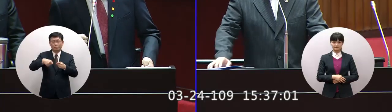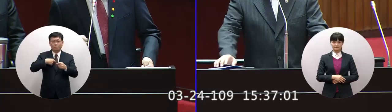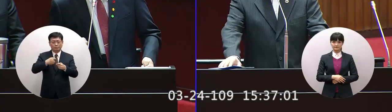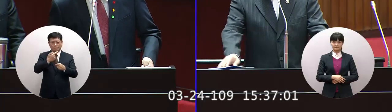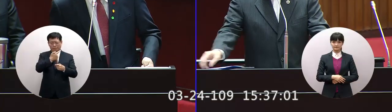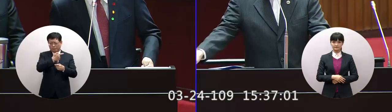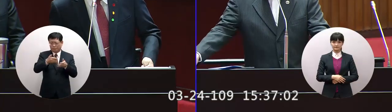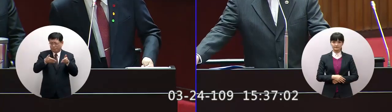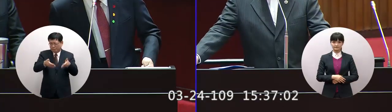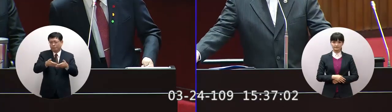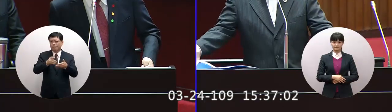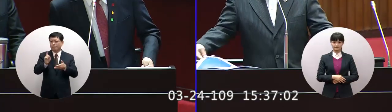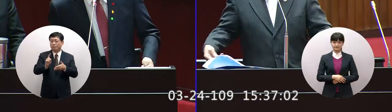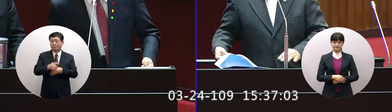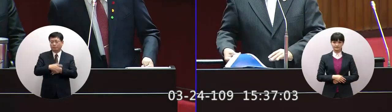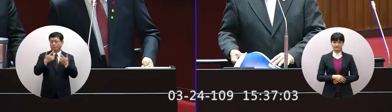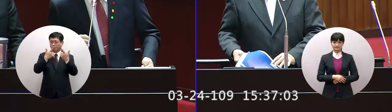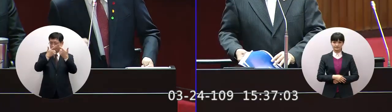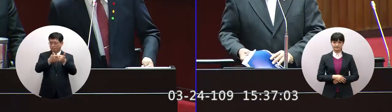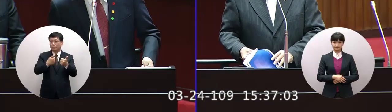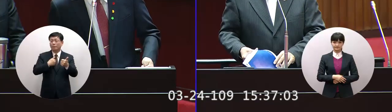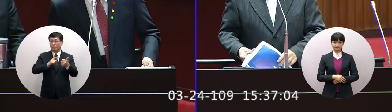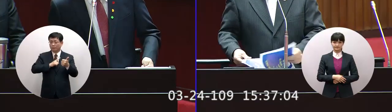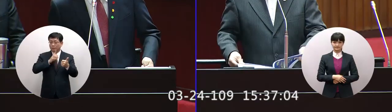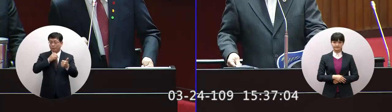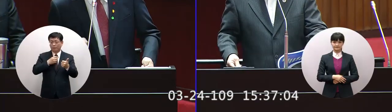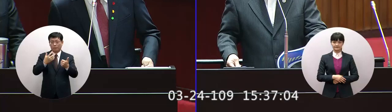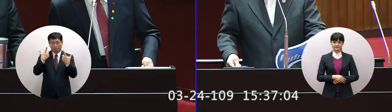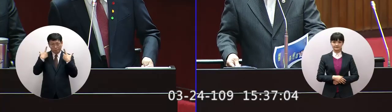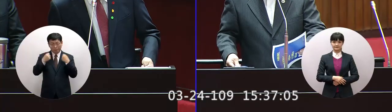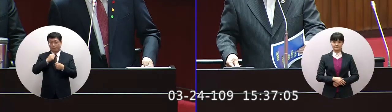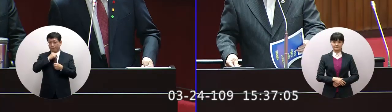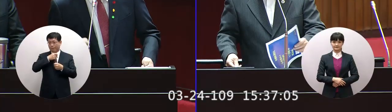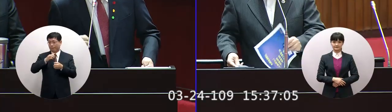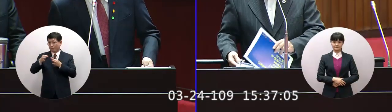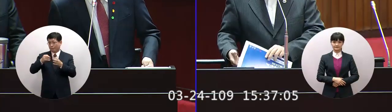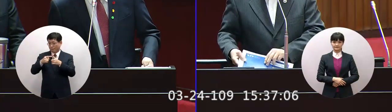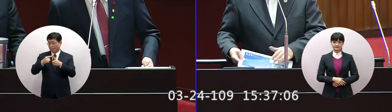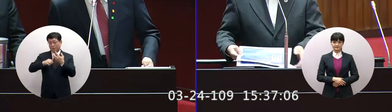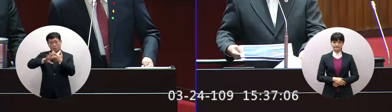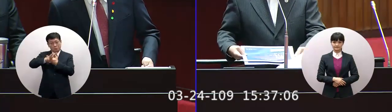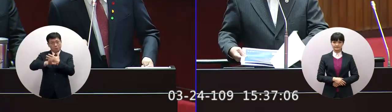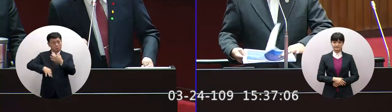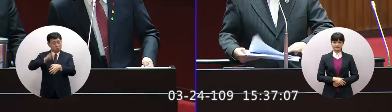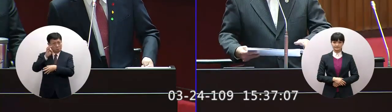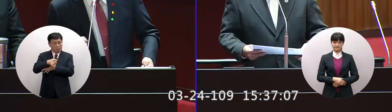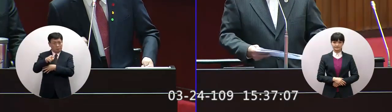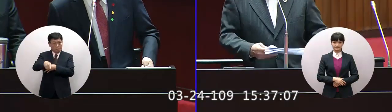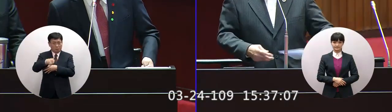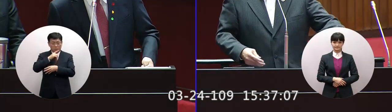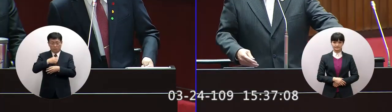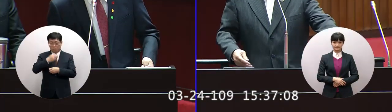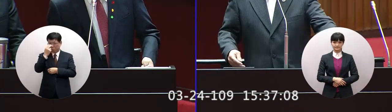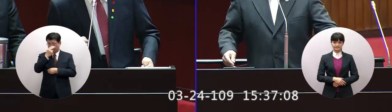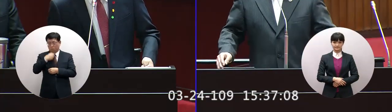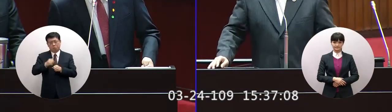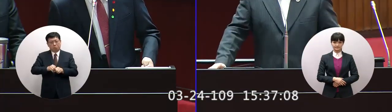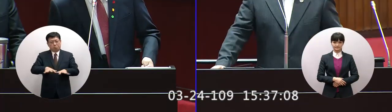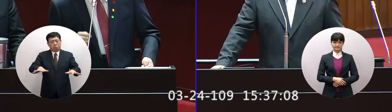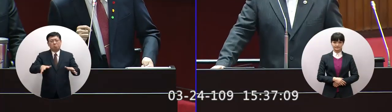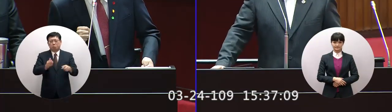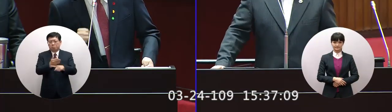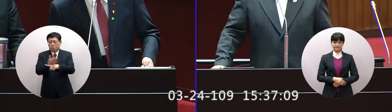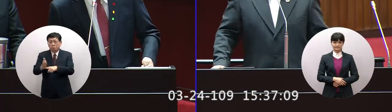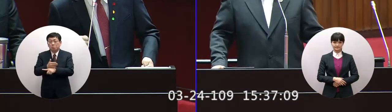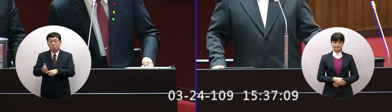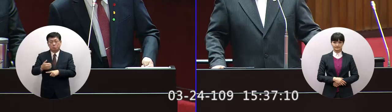最重要就是因应我们要分散我们台商在海外生产基地的风险，那这个